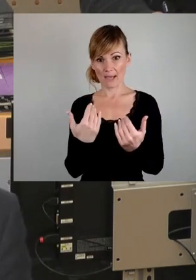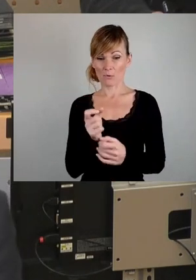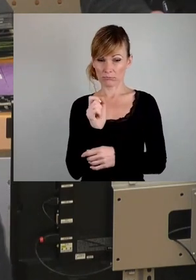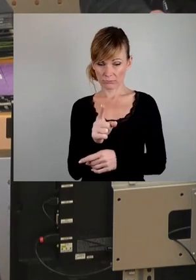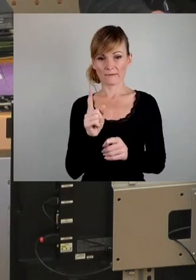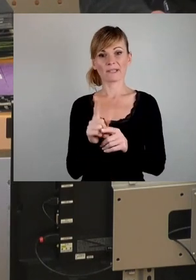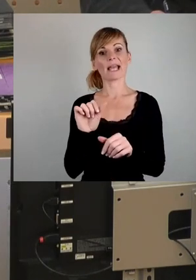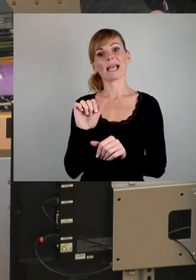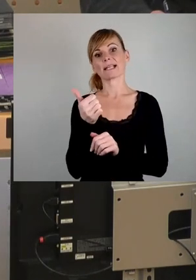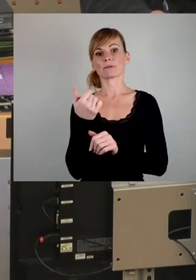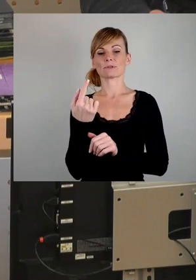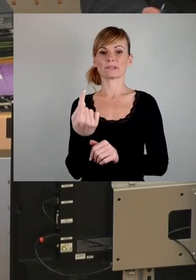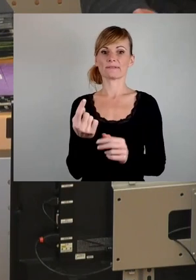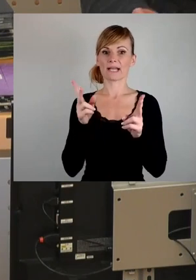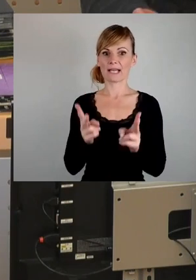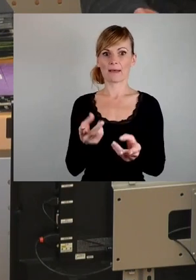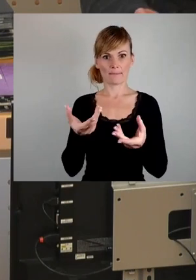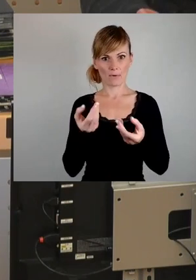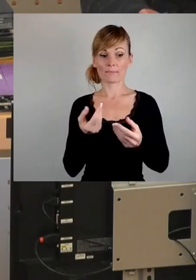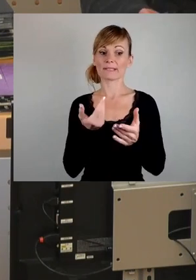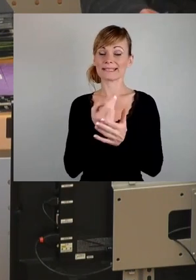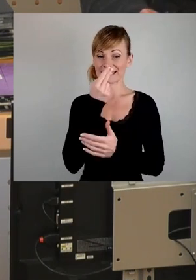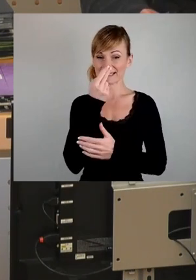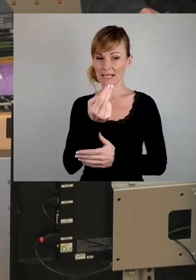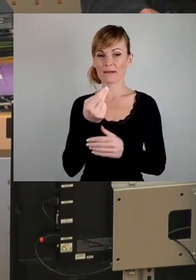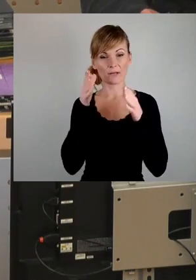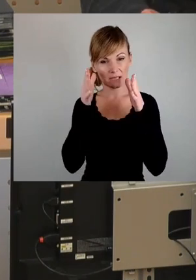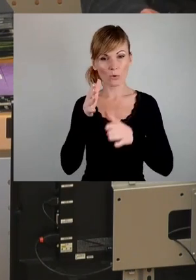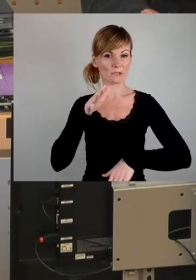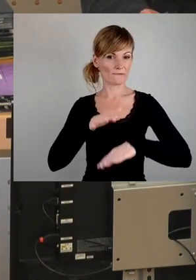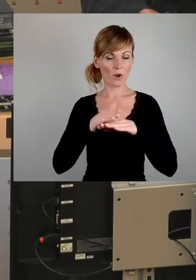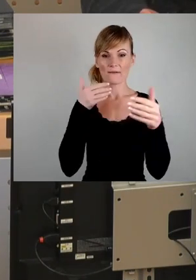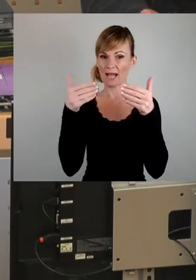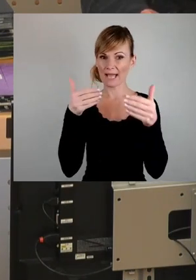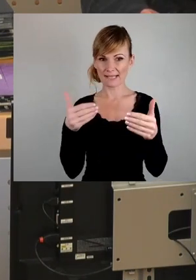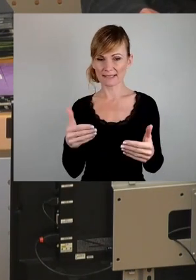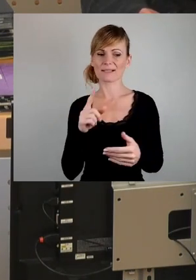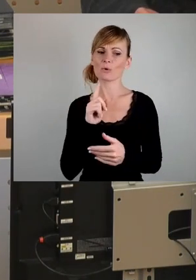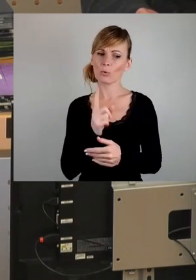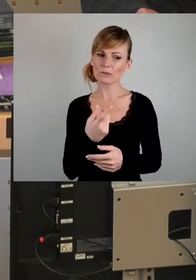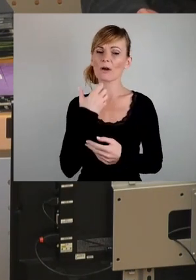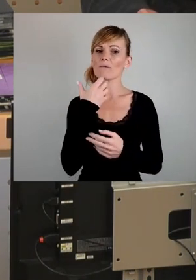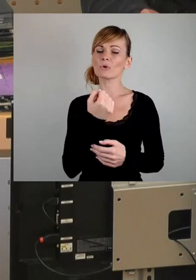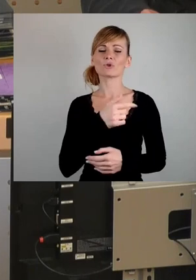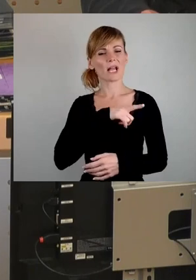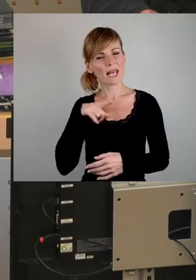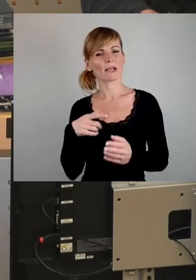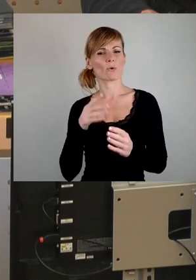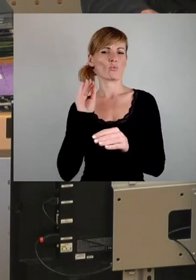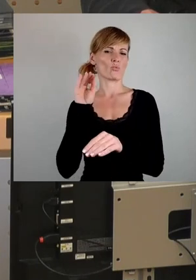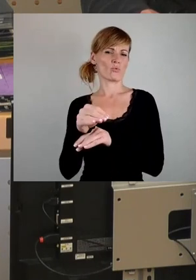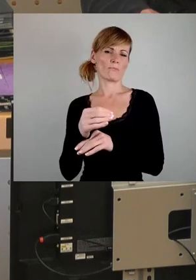Sie das vertrauensvolle Verhältnis, aber auch den Wunsch nach einer längst überfälligen sächsischen Bewerbung